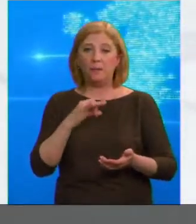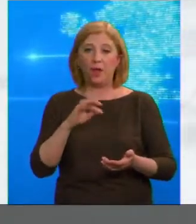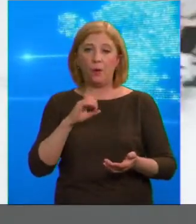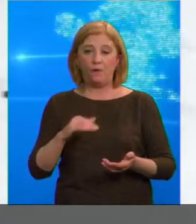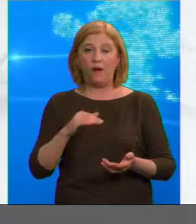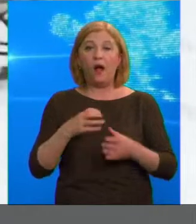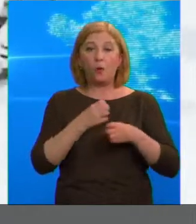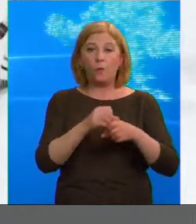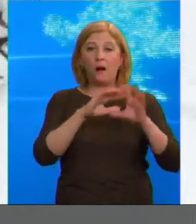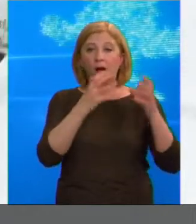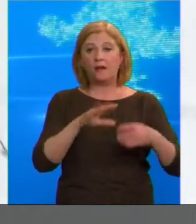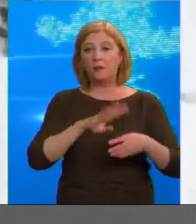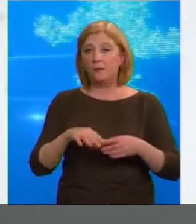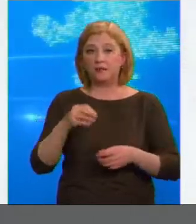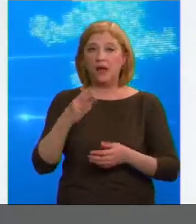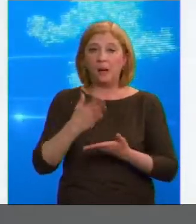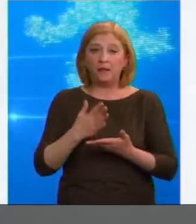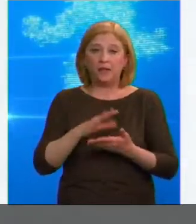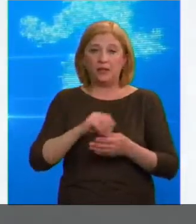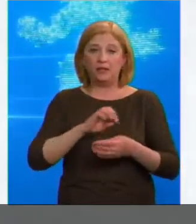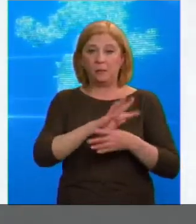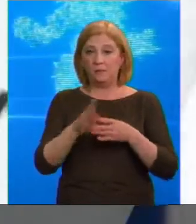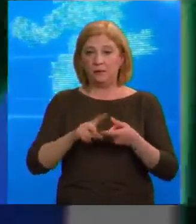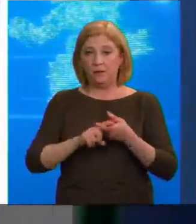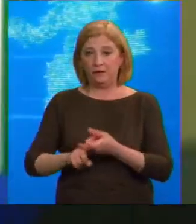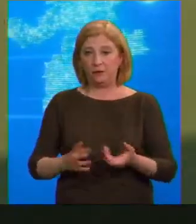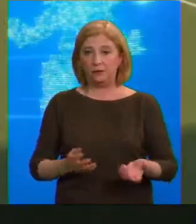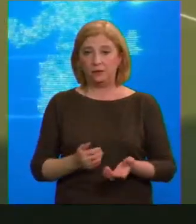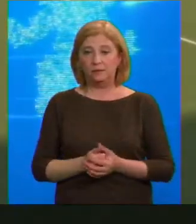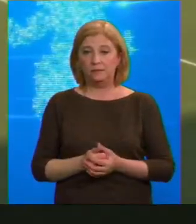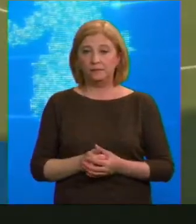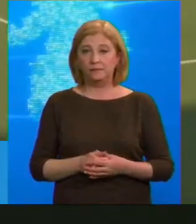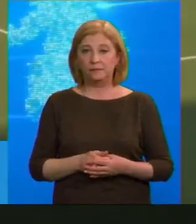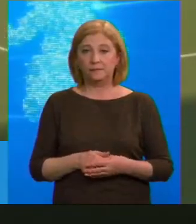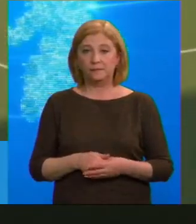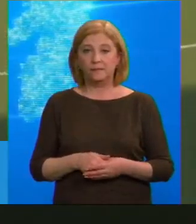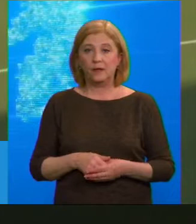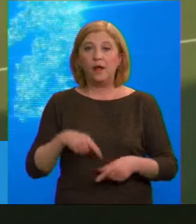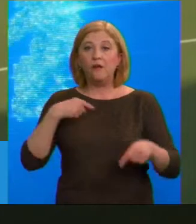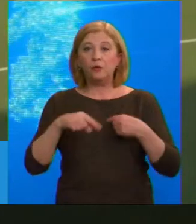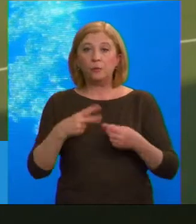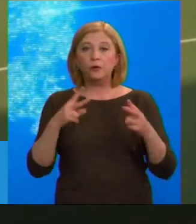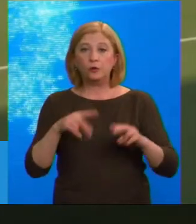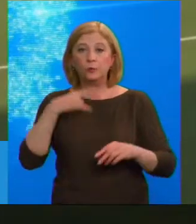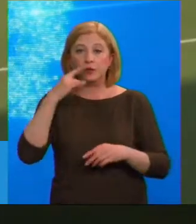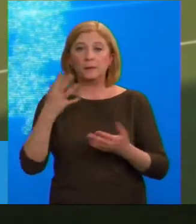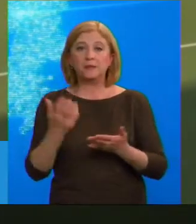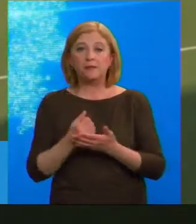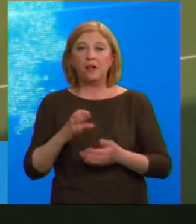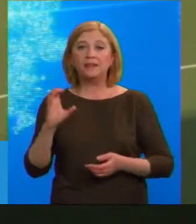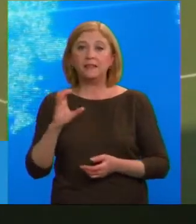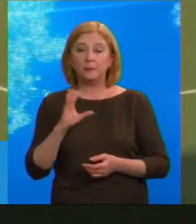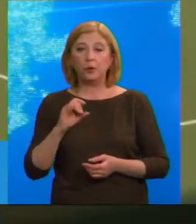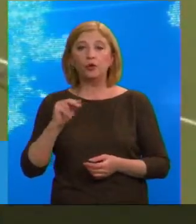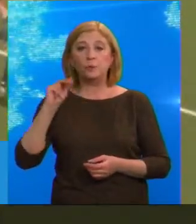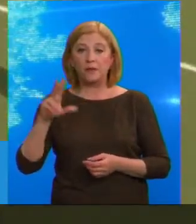Кубок Гагарина остался без своего обладателя из-за пандемии коронавируса. Футбольный клуб «Челябинск» завоевал серебро чемпионата